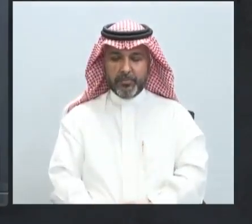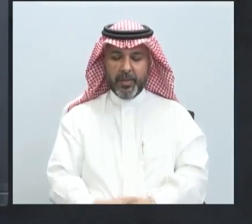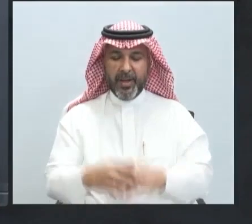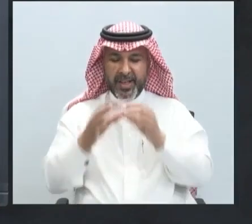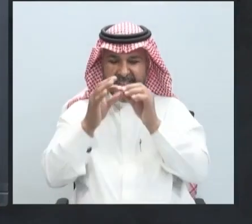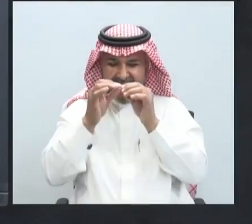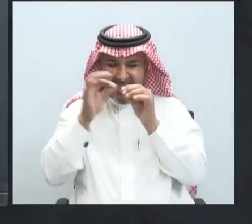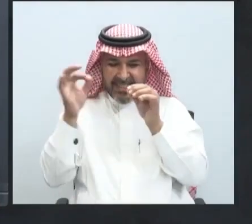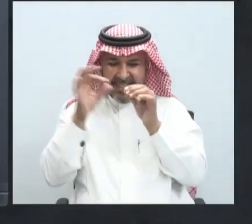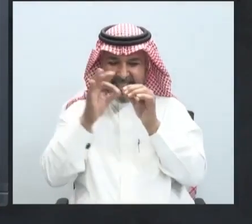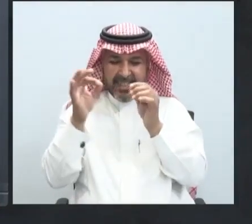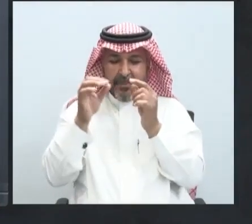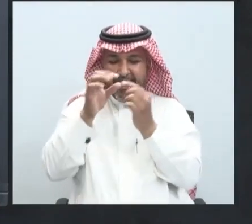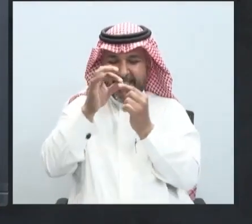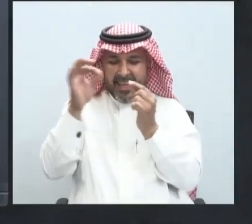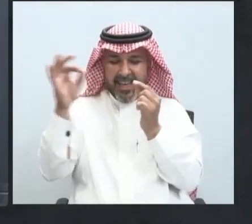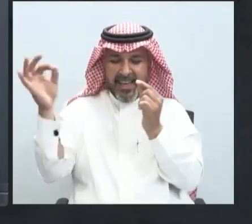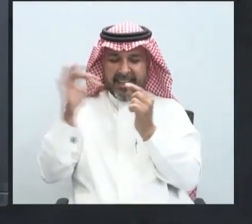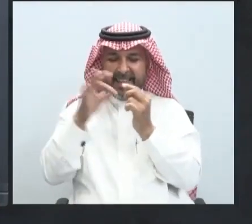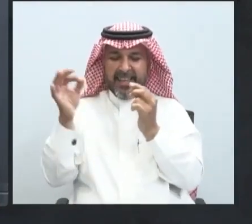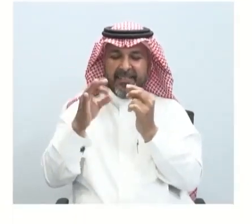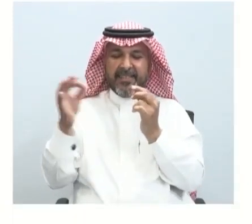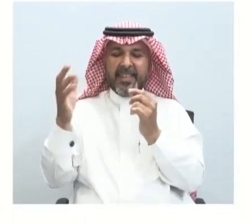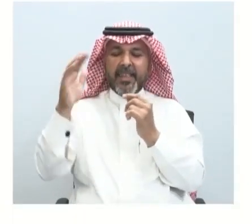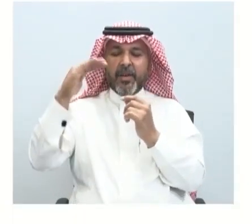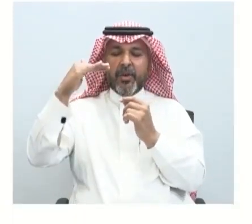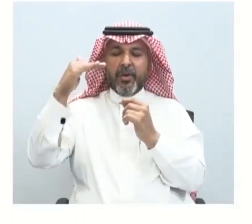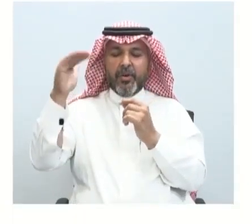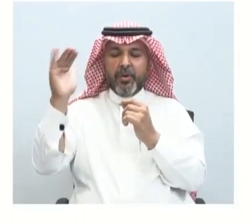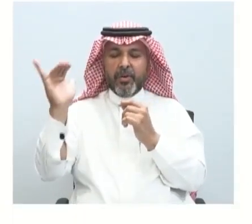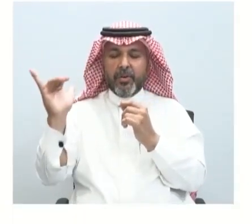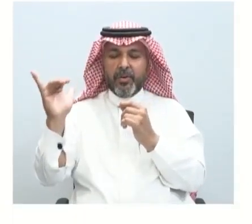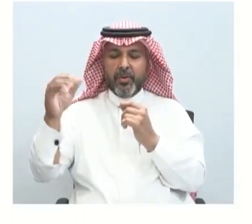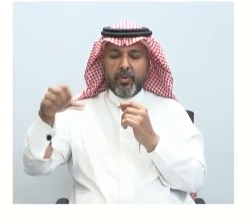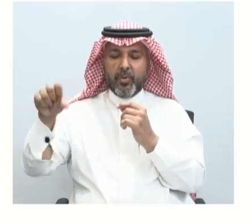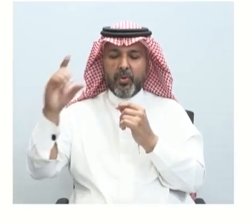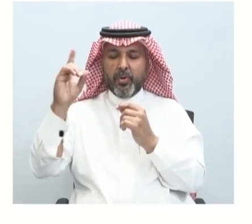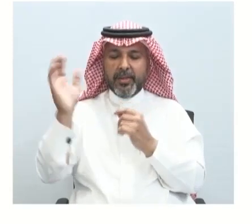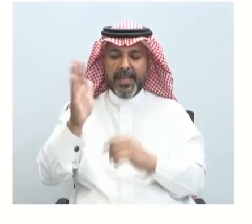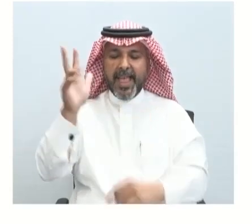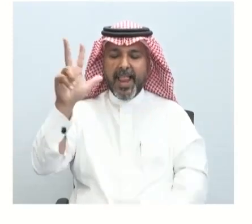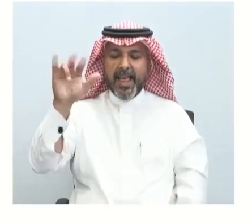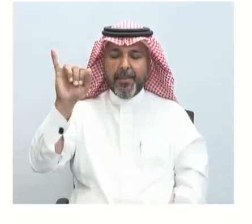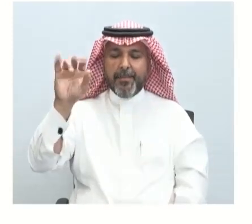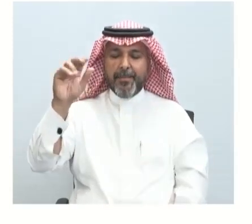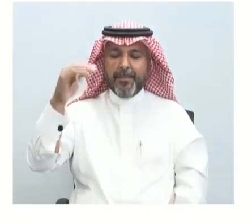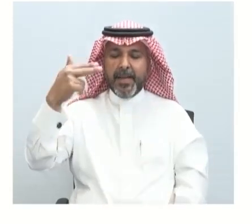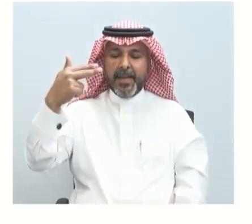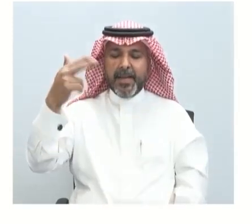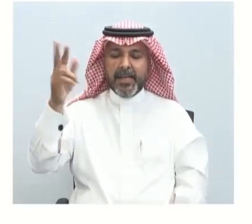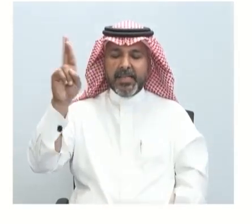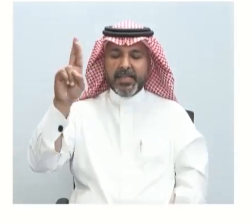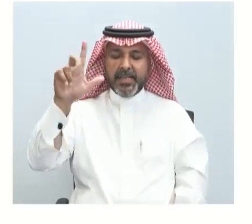خيوط المغزل انتقل للجزء الاول او القطب الاول الكروماتيد الشقيق وفي القطب الثاني الكروماتيد الشقيق